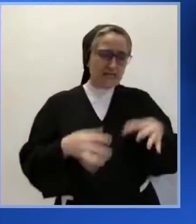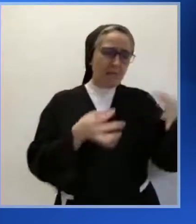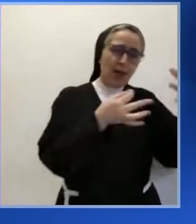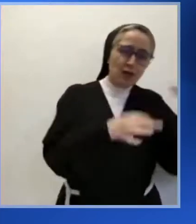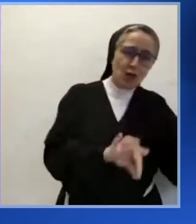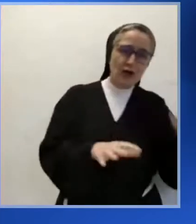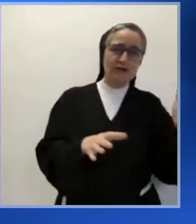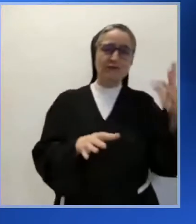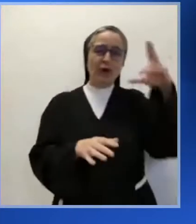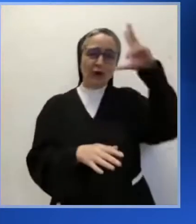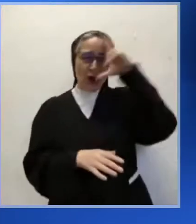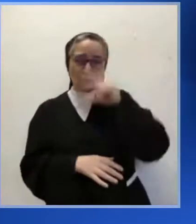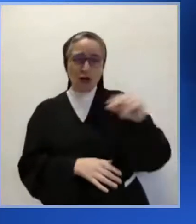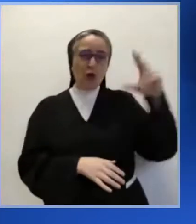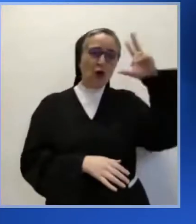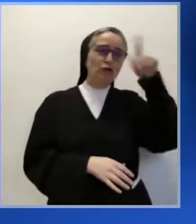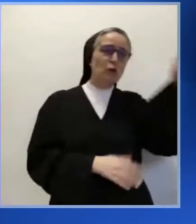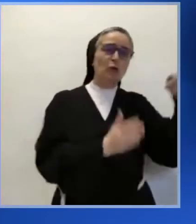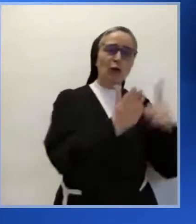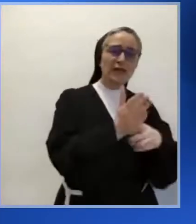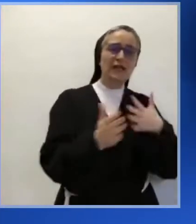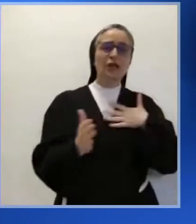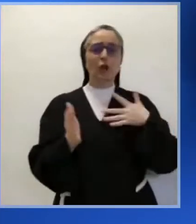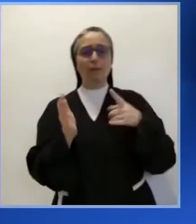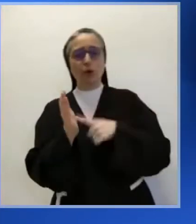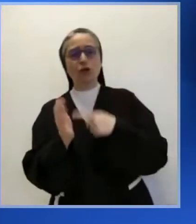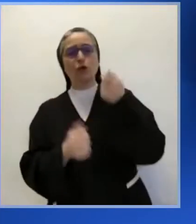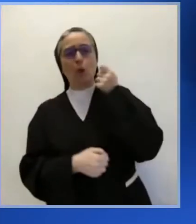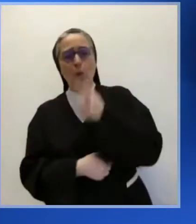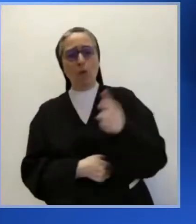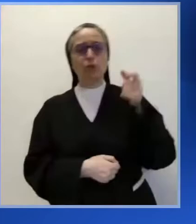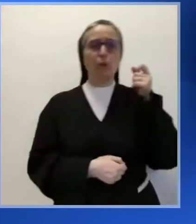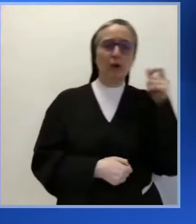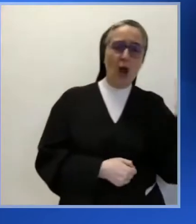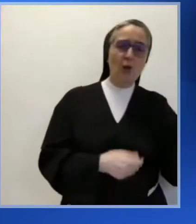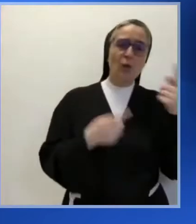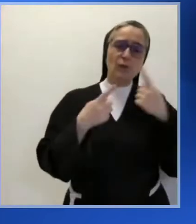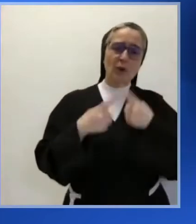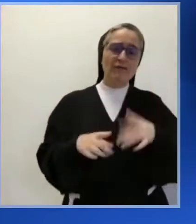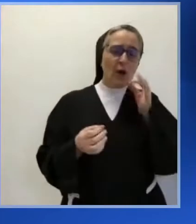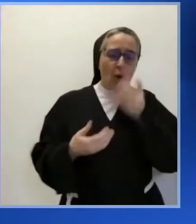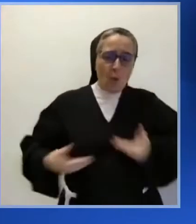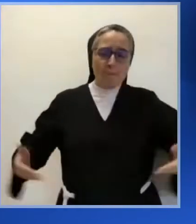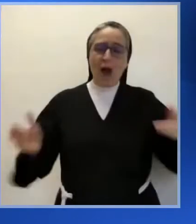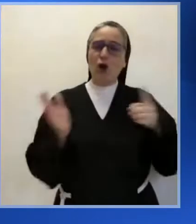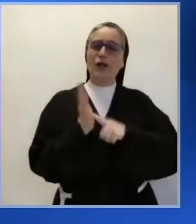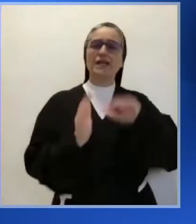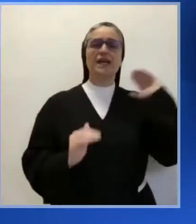il riconoscimento dei diritti e dei valori culturali di tutti gli esseri umani.